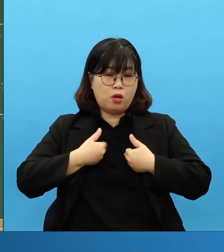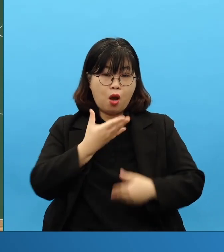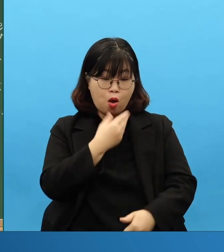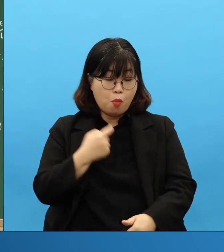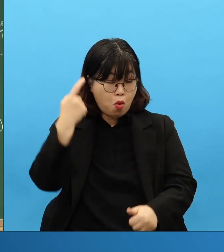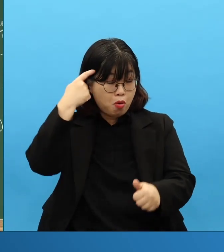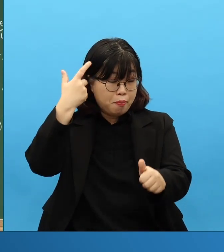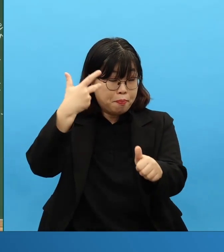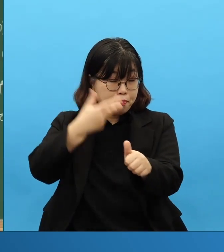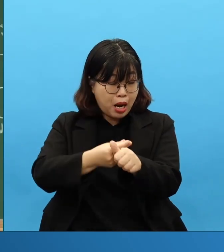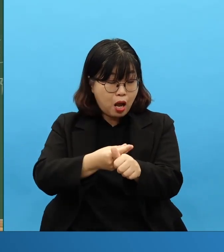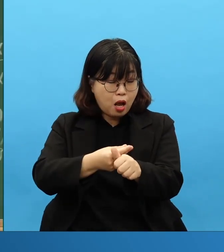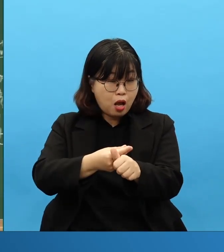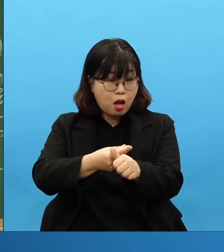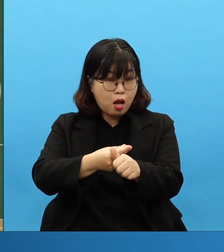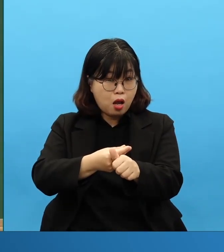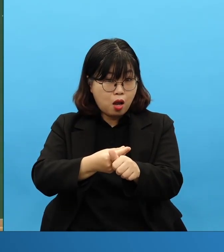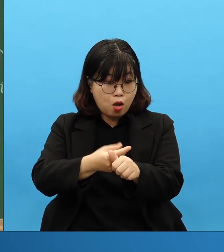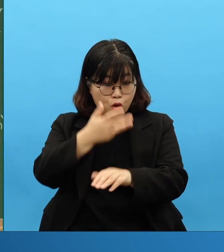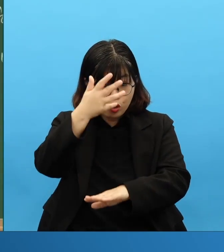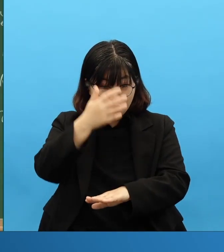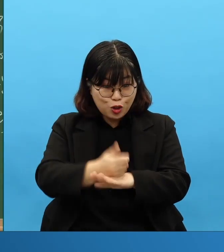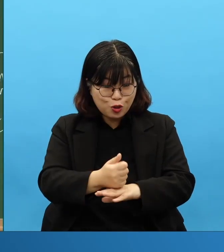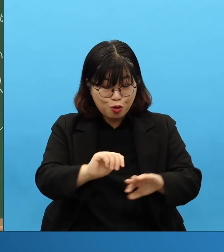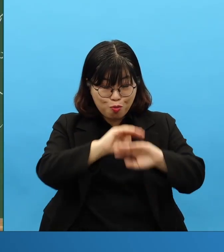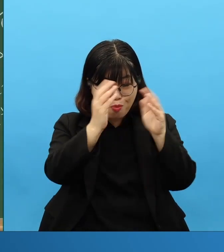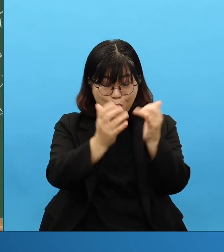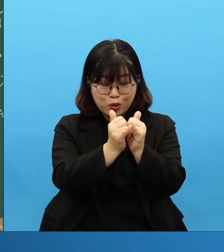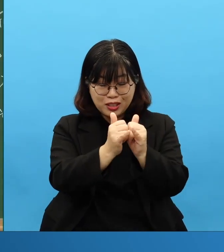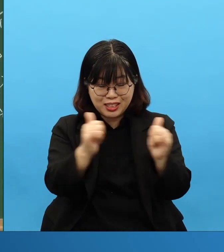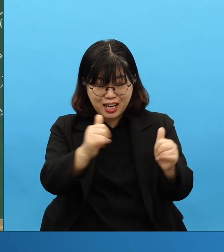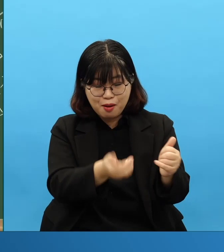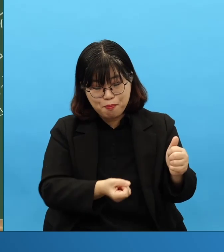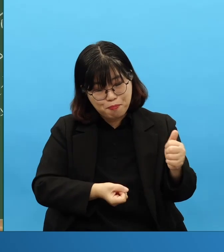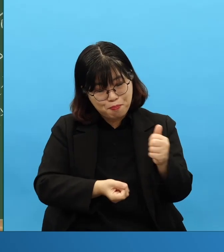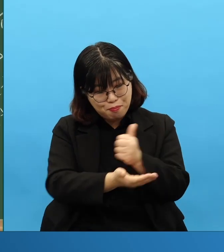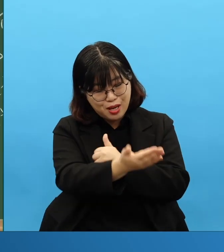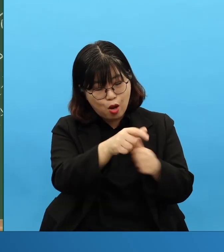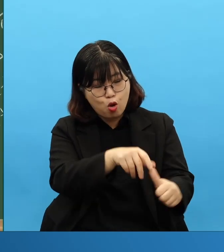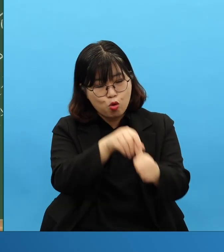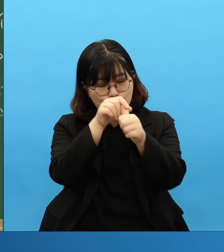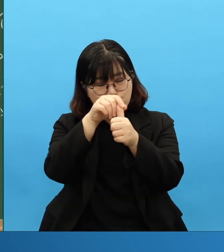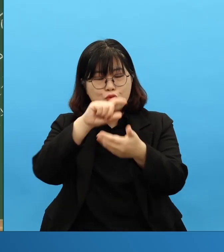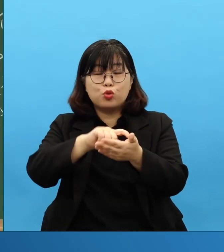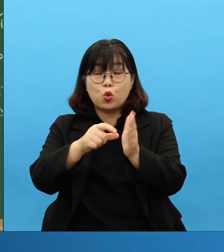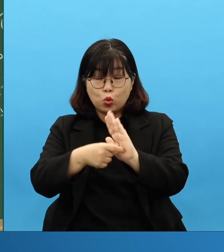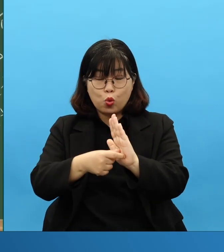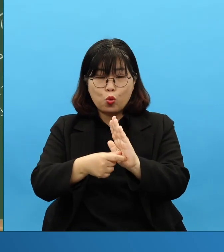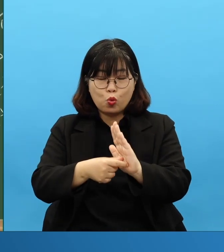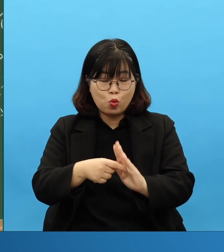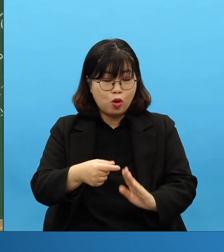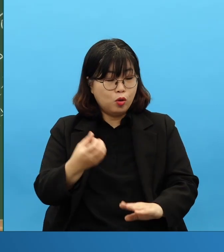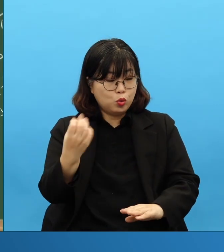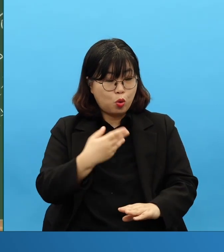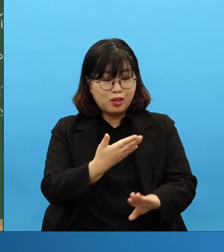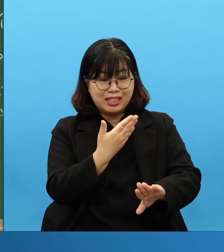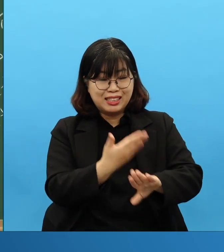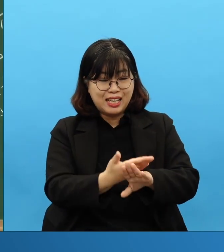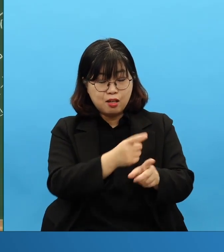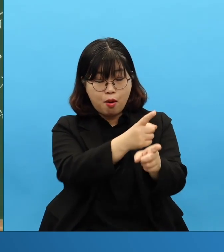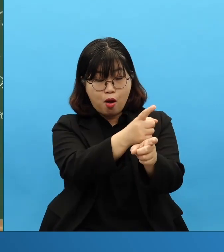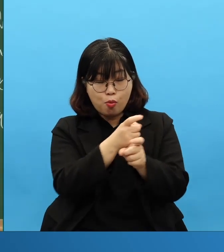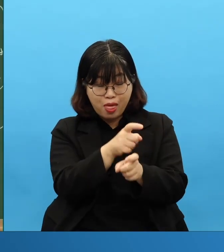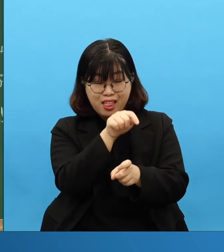어느 정도냐? 만민을 살릴 만큼. 만민을 이까지 대적의 문을 얻을 만큼. 敵の 문이 打ち勝つくらい. 그렇죠. そうだと思います。